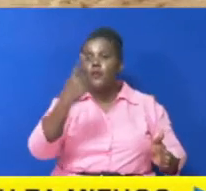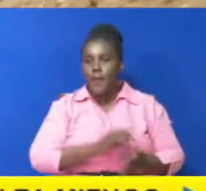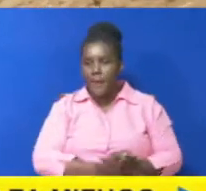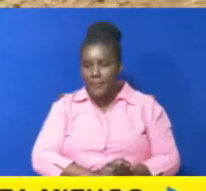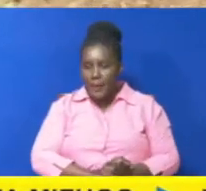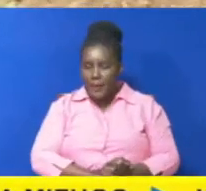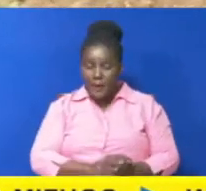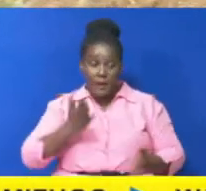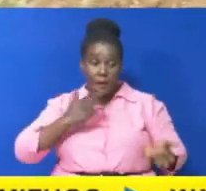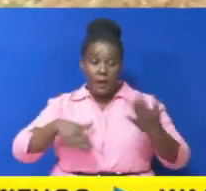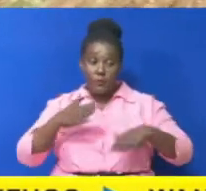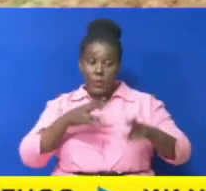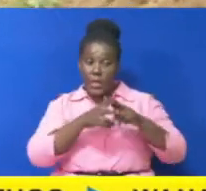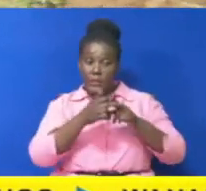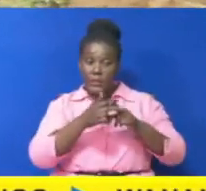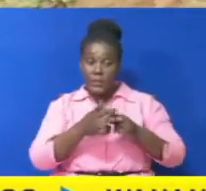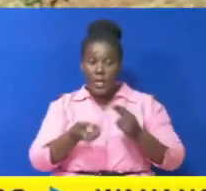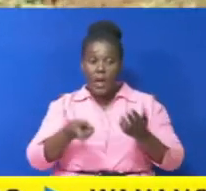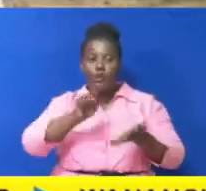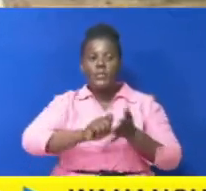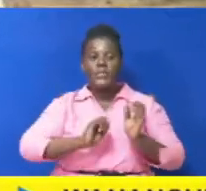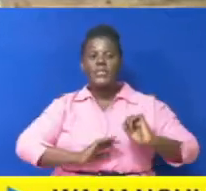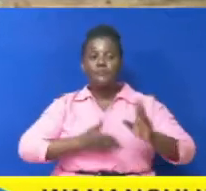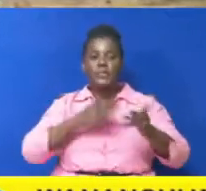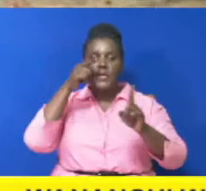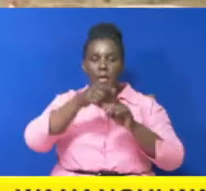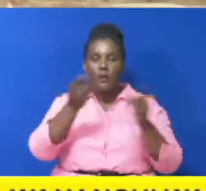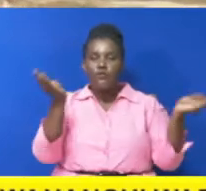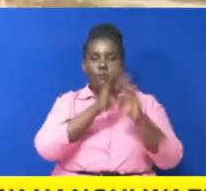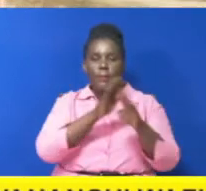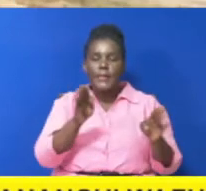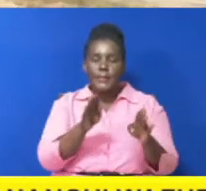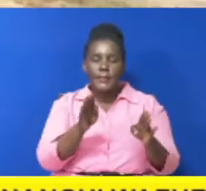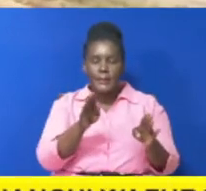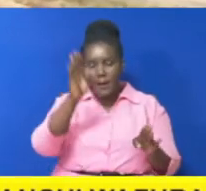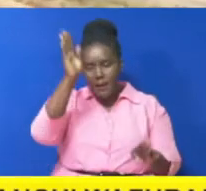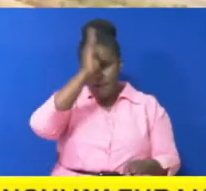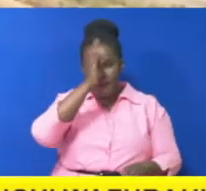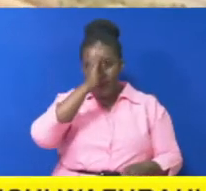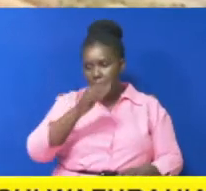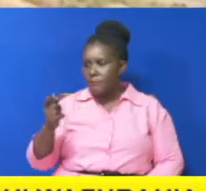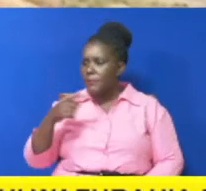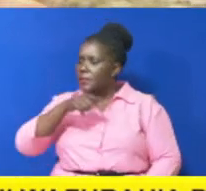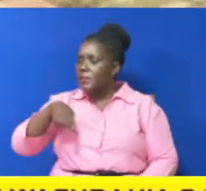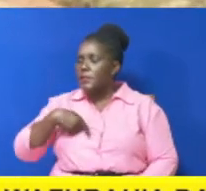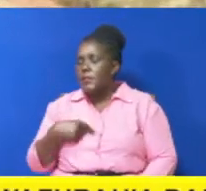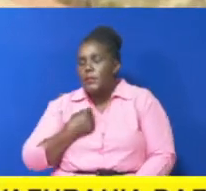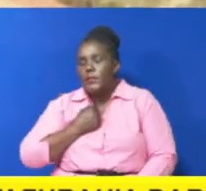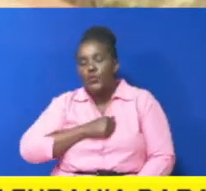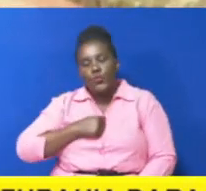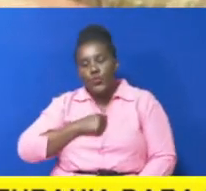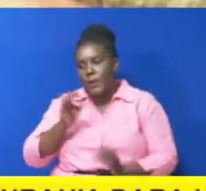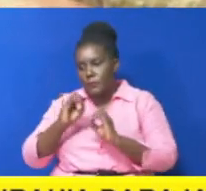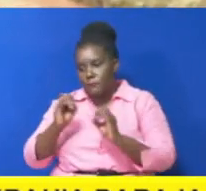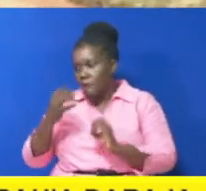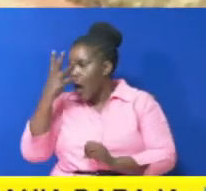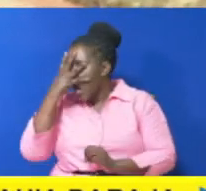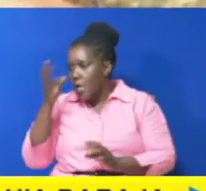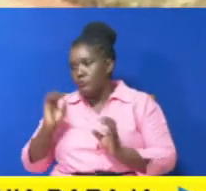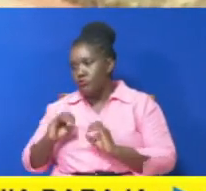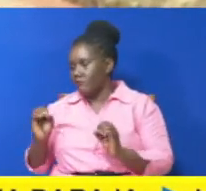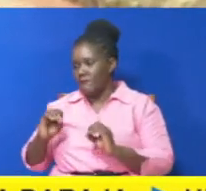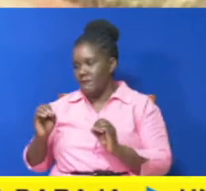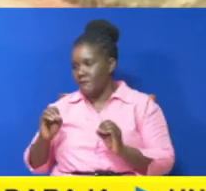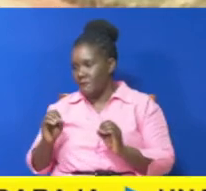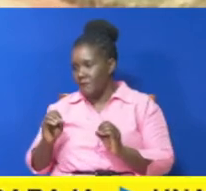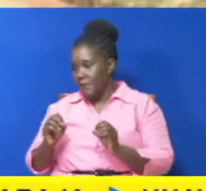mkandarasi kuongeza kasi zaidi ili kimalizike mapema. Kwa hiyo sitomfumbia macho, sitomuonea haya, mkandarasi